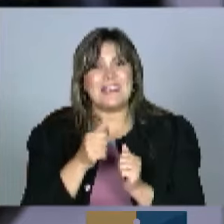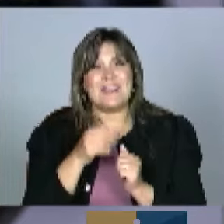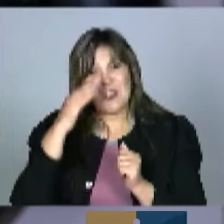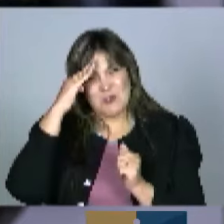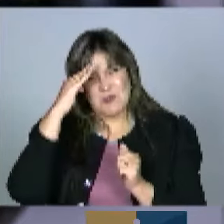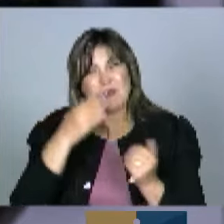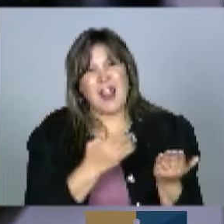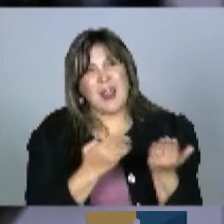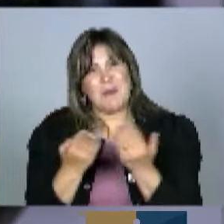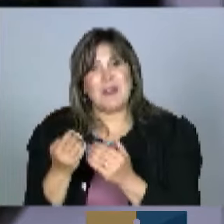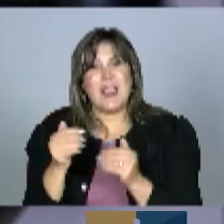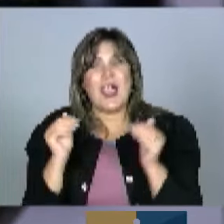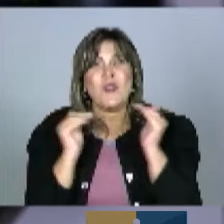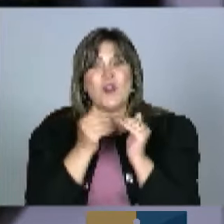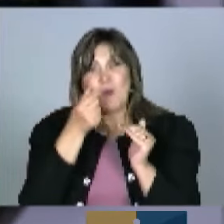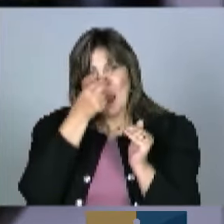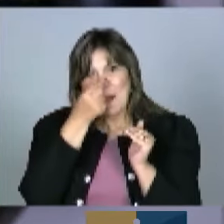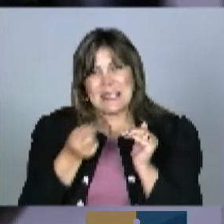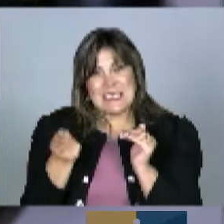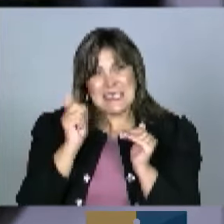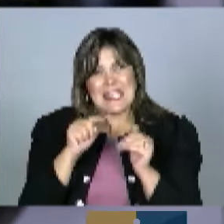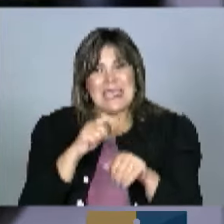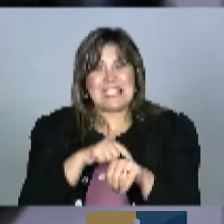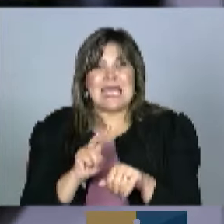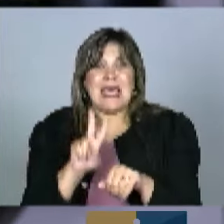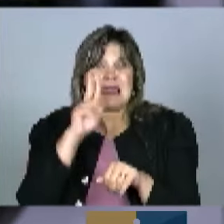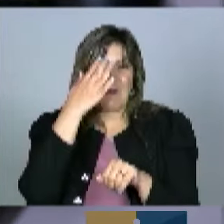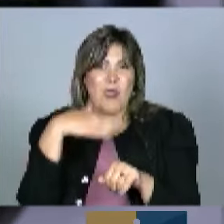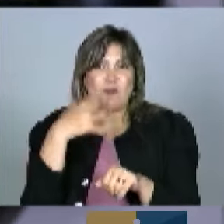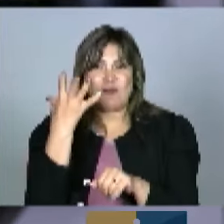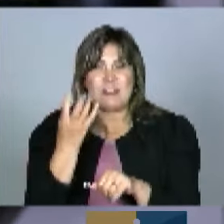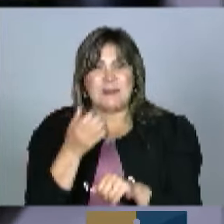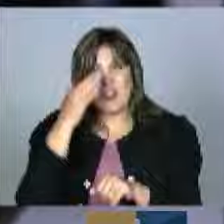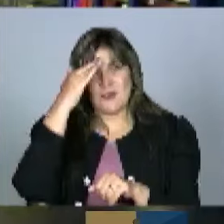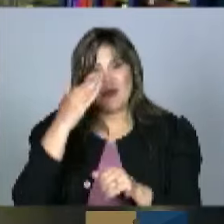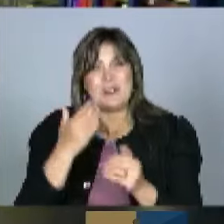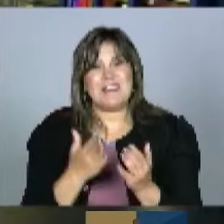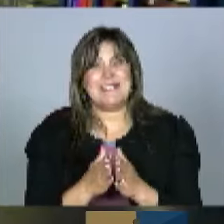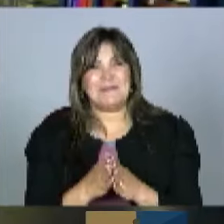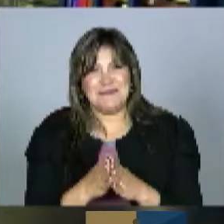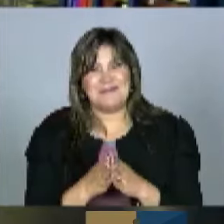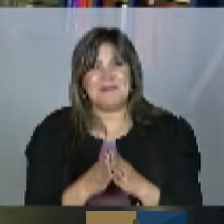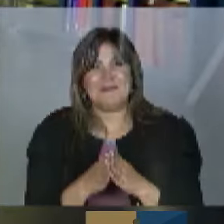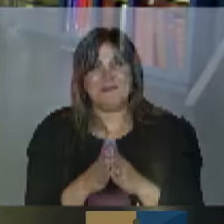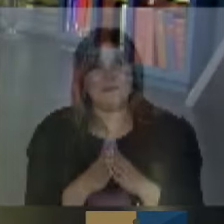ومتجدد يوم الخميس القادم في تمام الساعه السابعه ونص مساء شكرا لحضراتكم